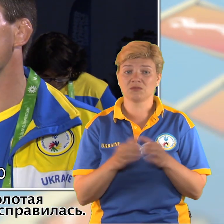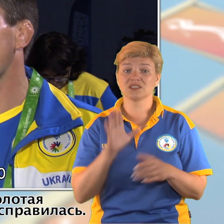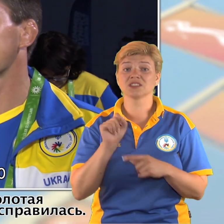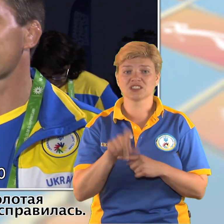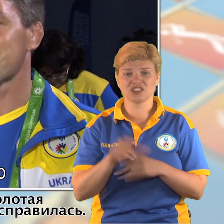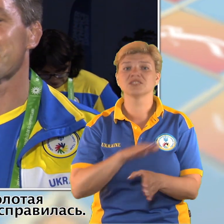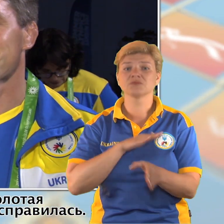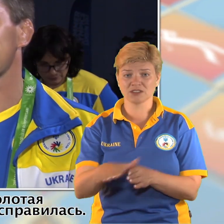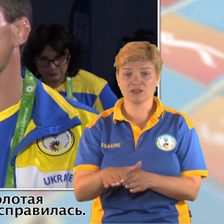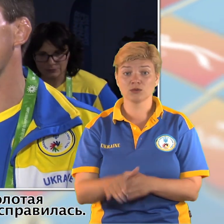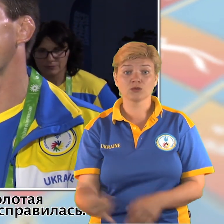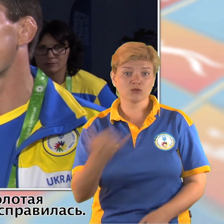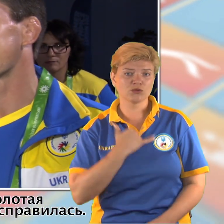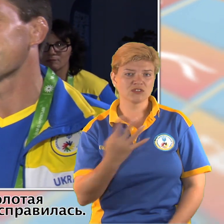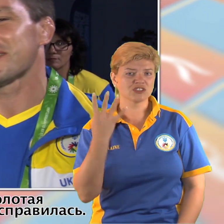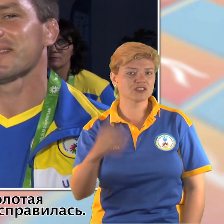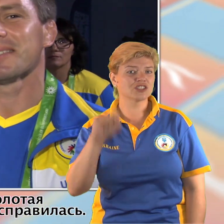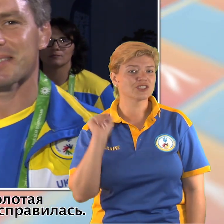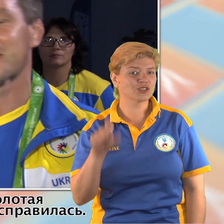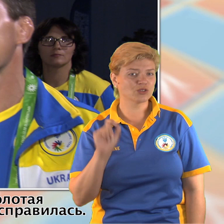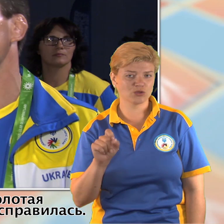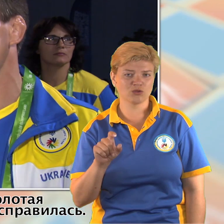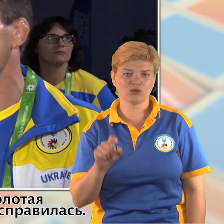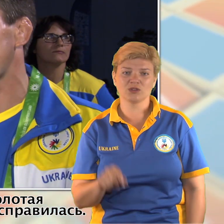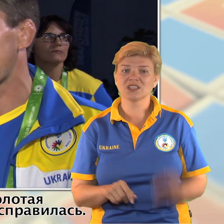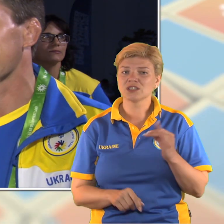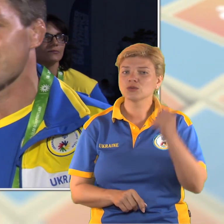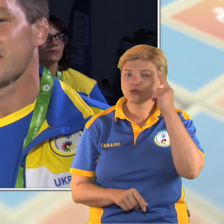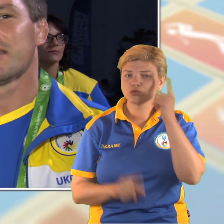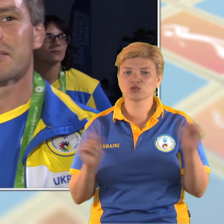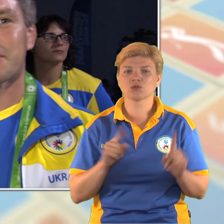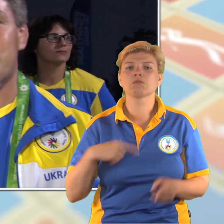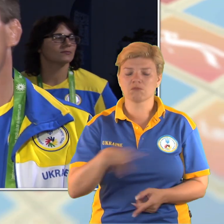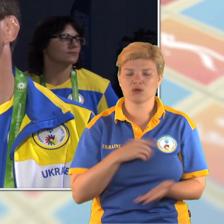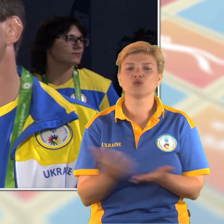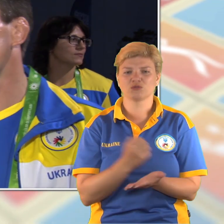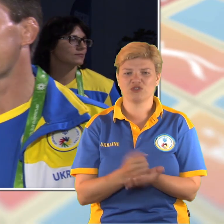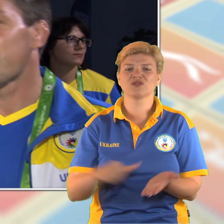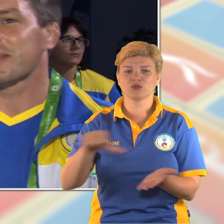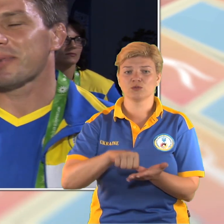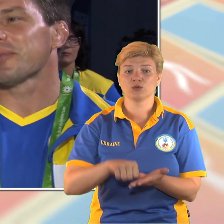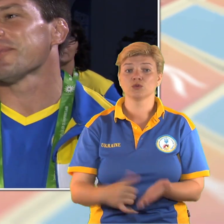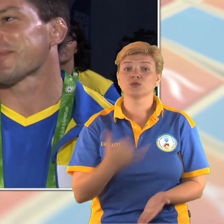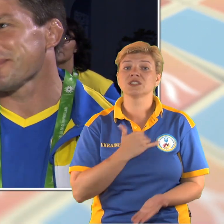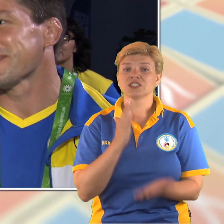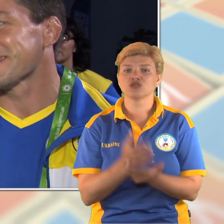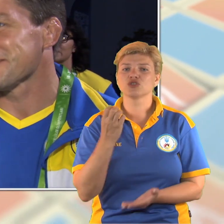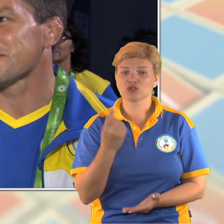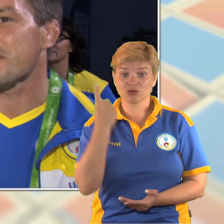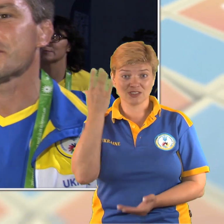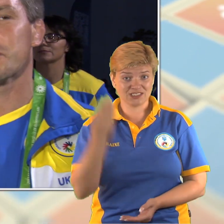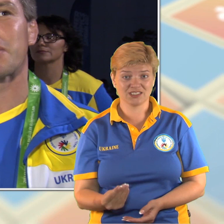золота медаль, значить команда з задачею справилась. У нас їх 4, тому я думаю, що